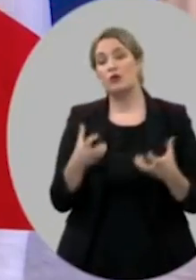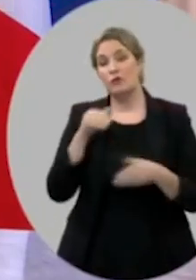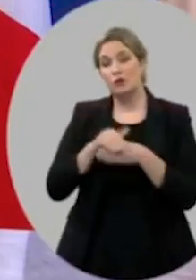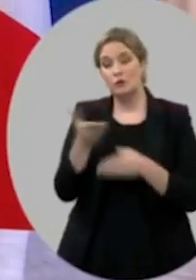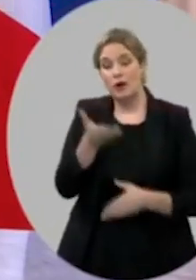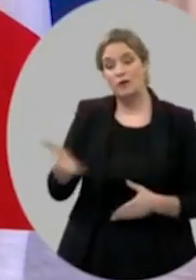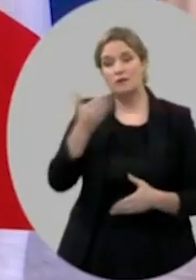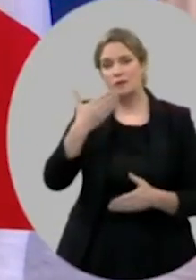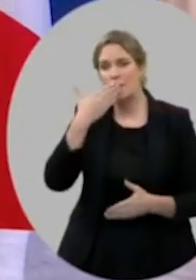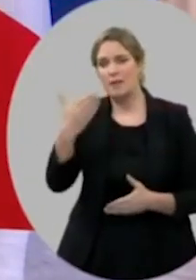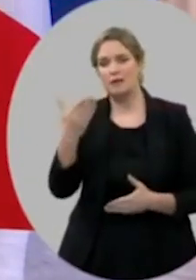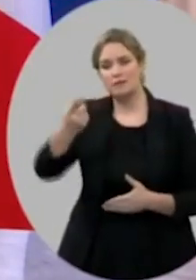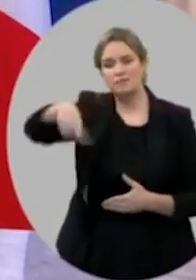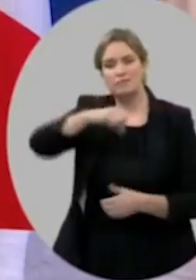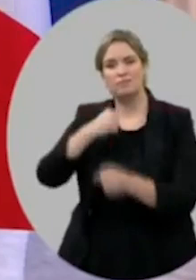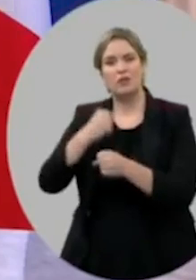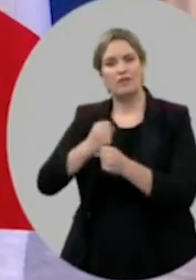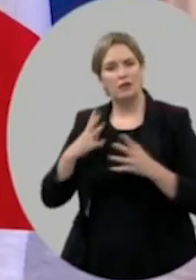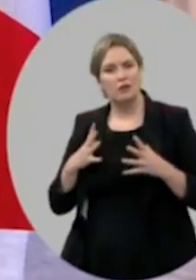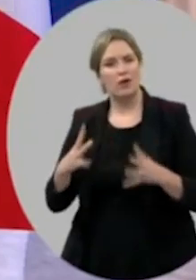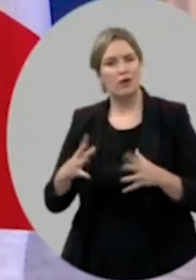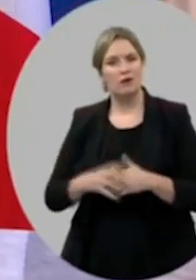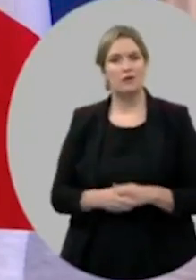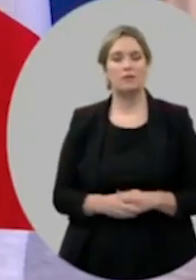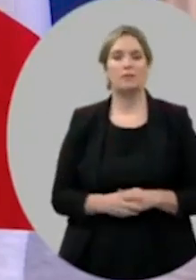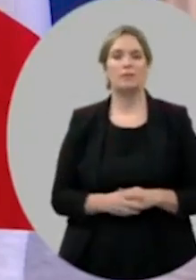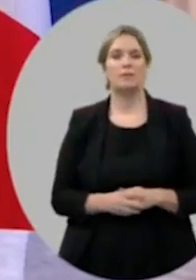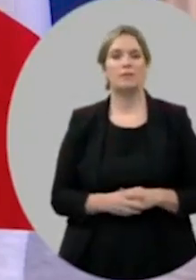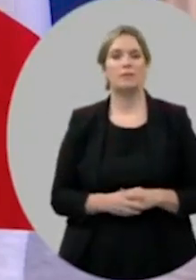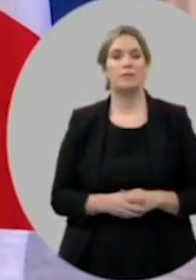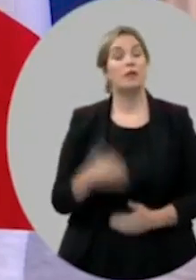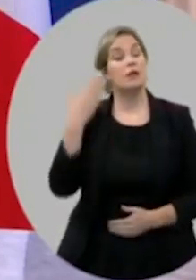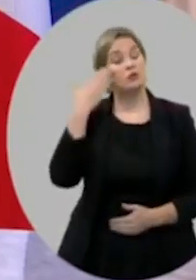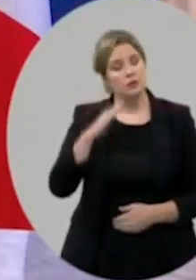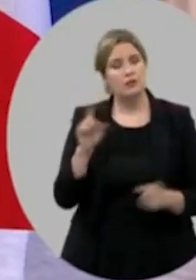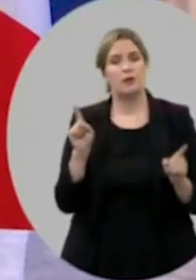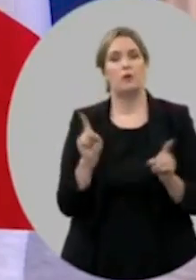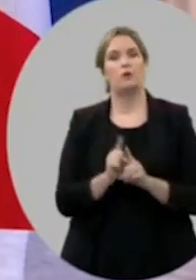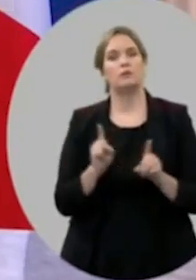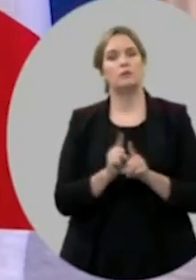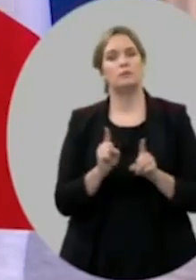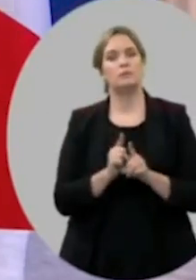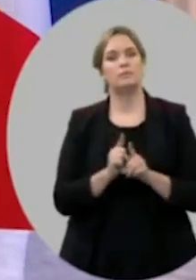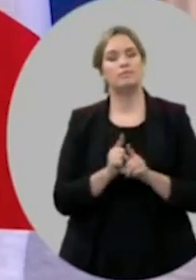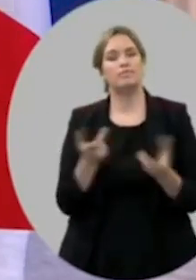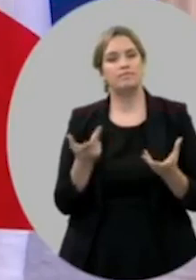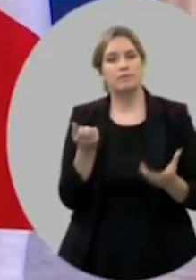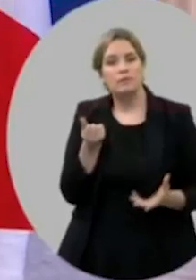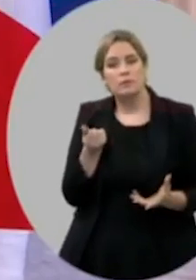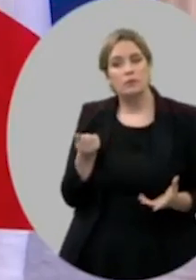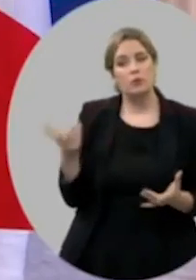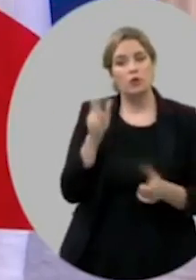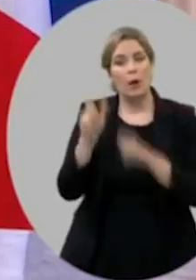faut-il pour autant s'en désespérer? Je ne le crois pas. Que plusieurs d'entre